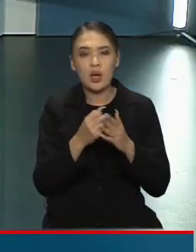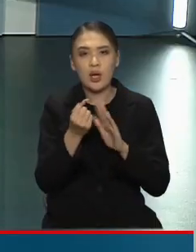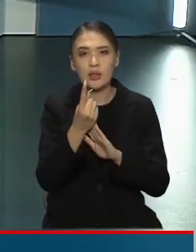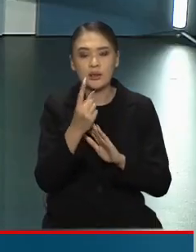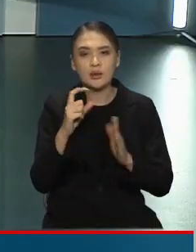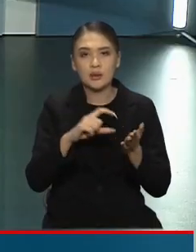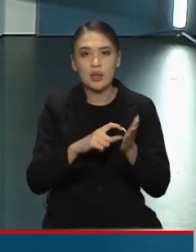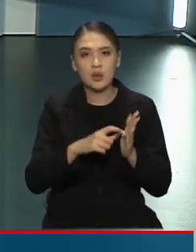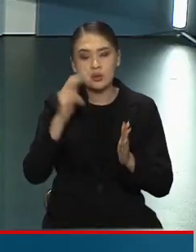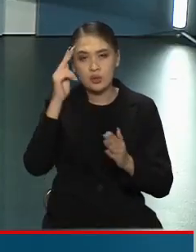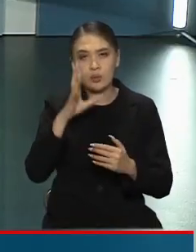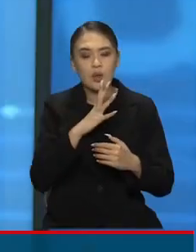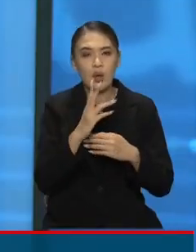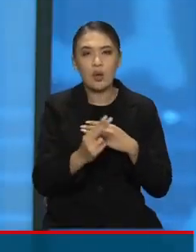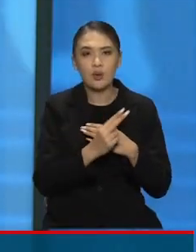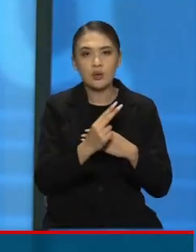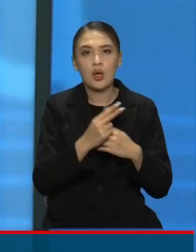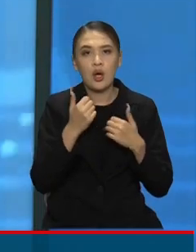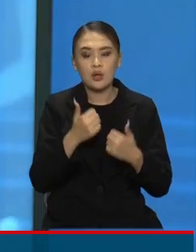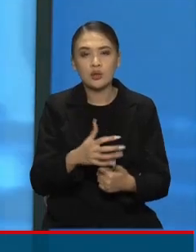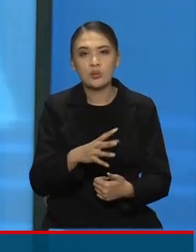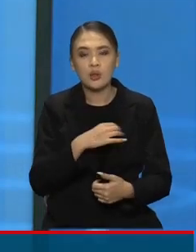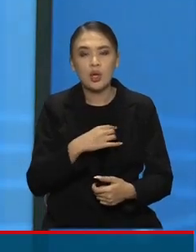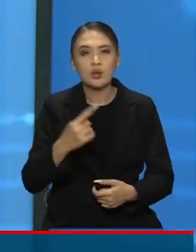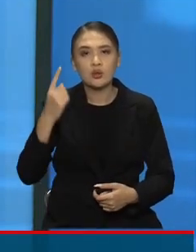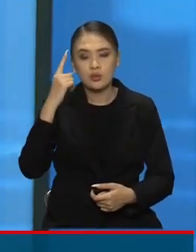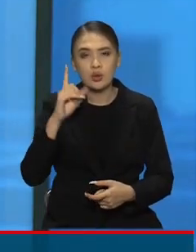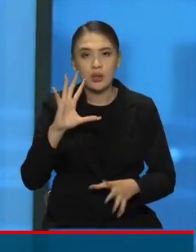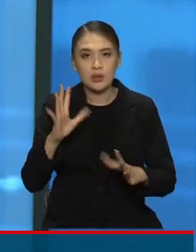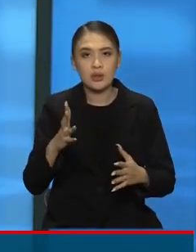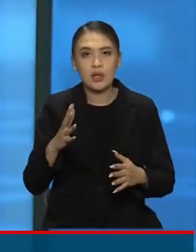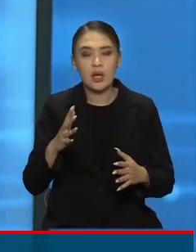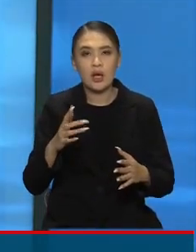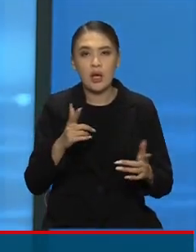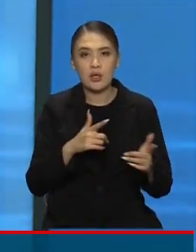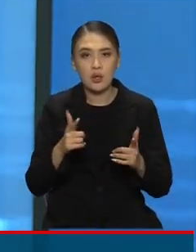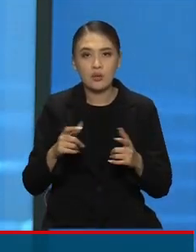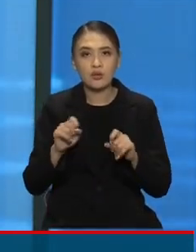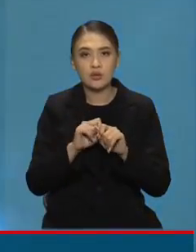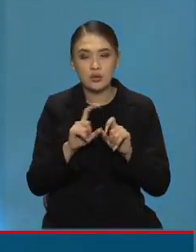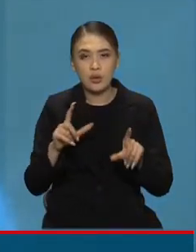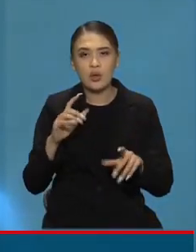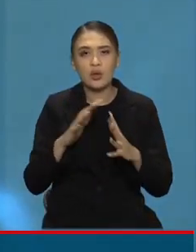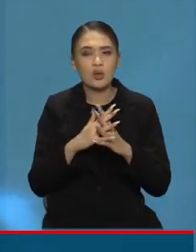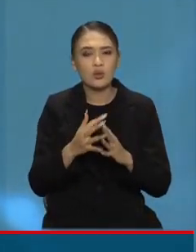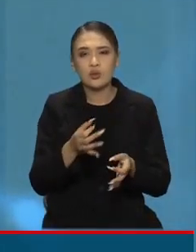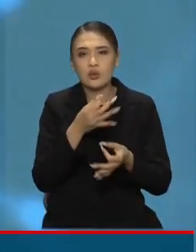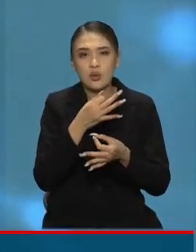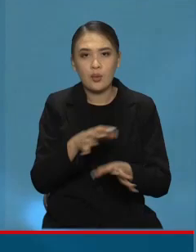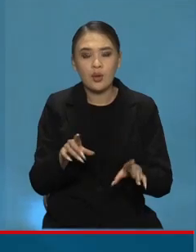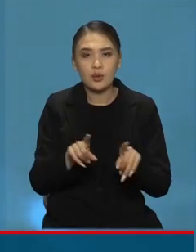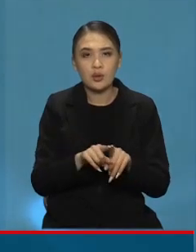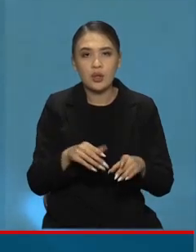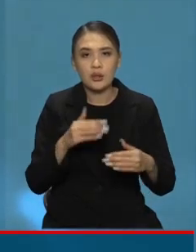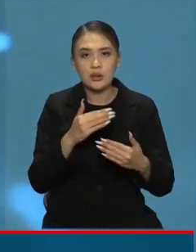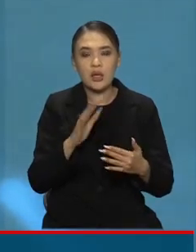класса, дали очень хорошую базу. Я думаю, что если заниматься просто оснащением школы, сельской школы любой, если ее